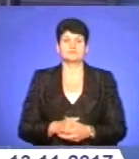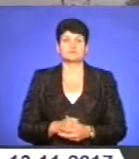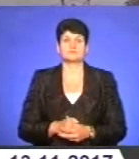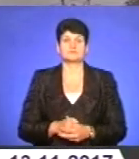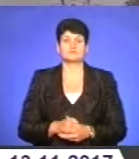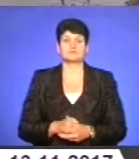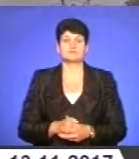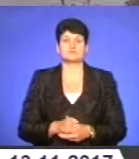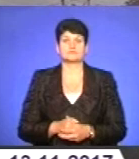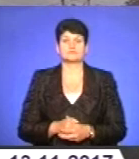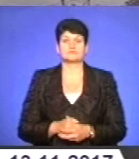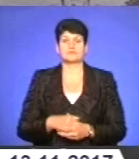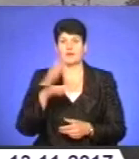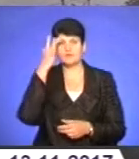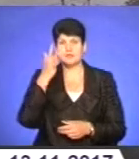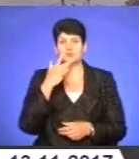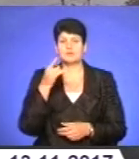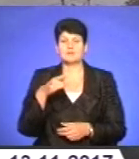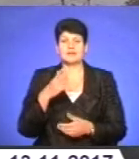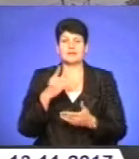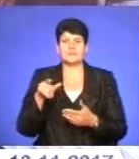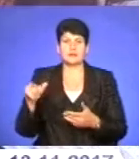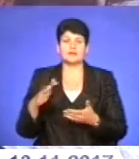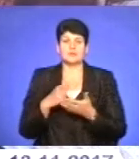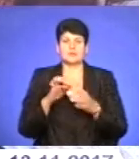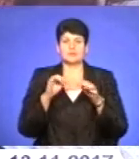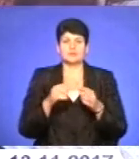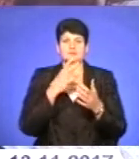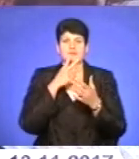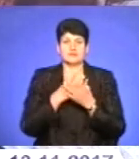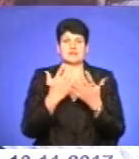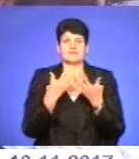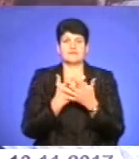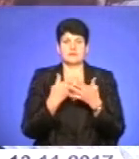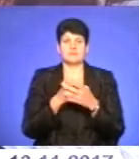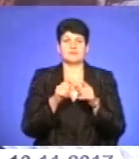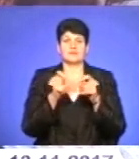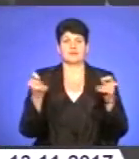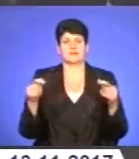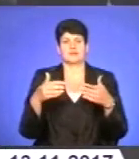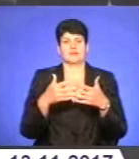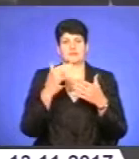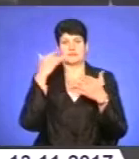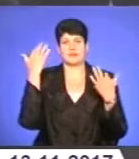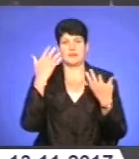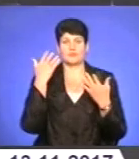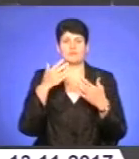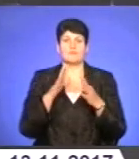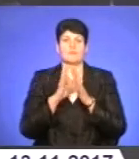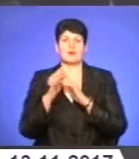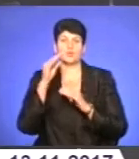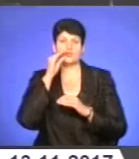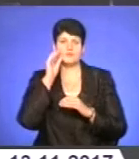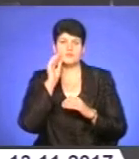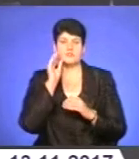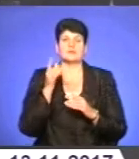журналісти. Влітку тернополяни мали змогу переглядати фільм «Під відкритим небом» у парку Тараса Шевченка. В осінньо-зимовий період